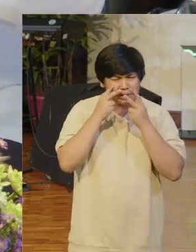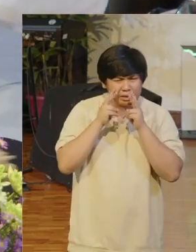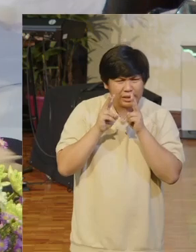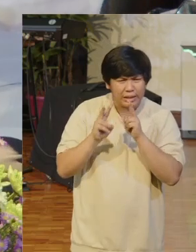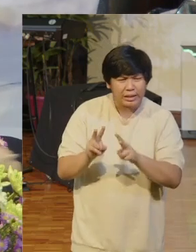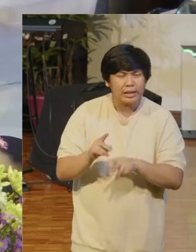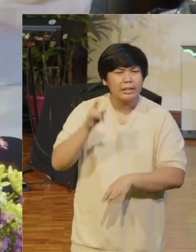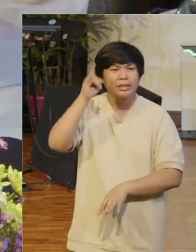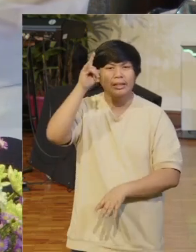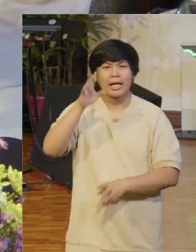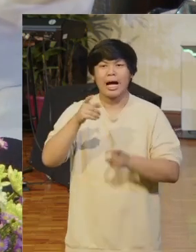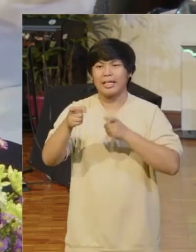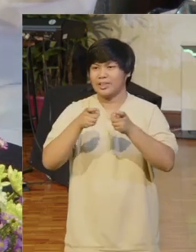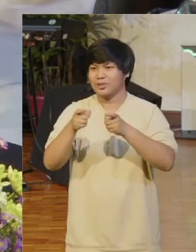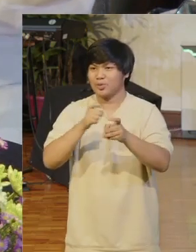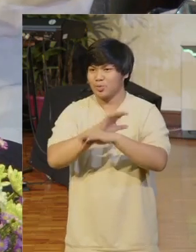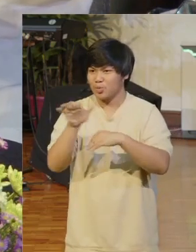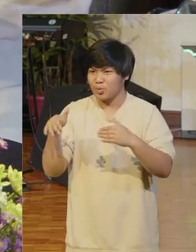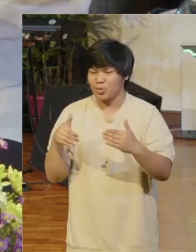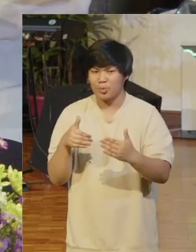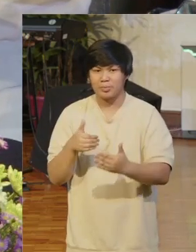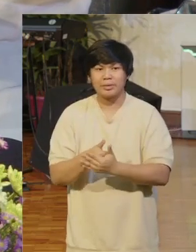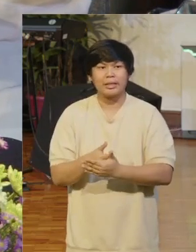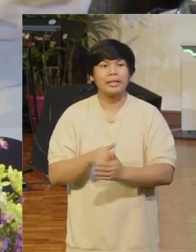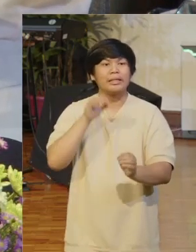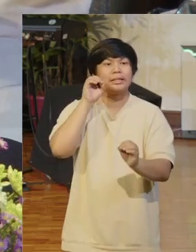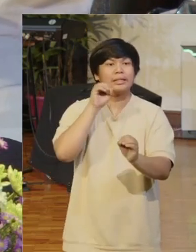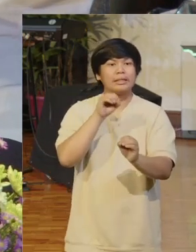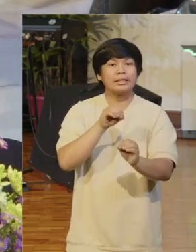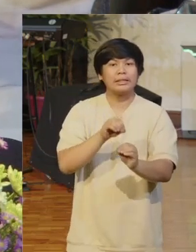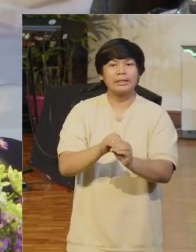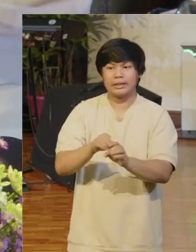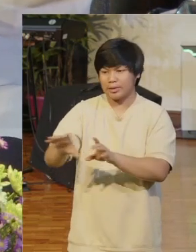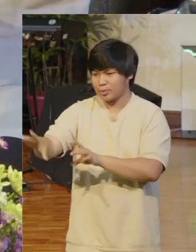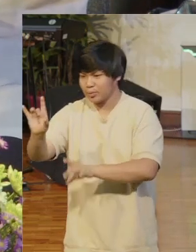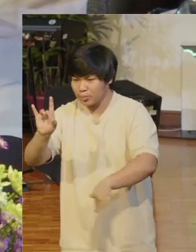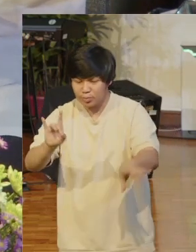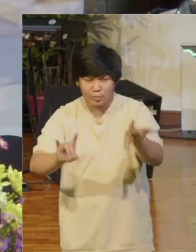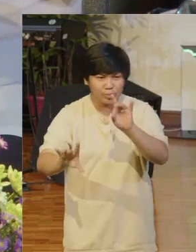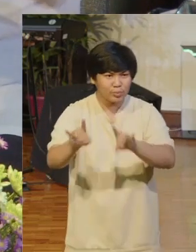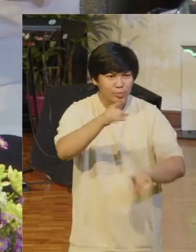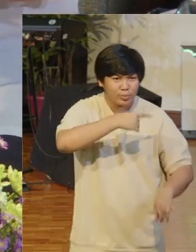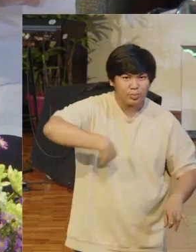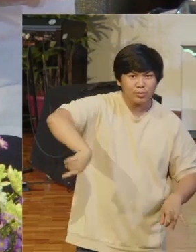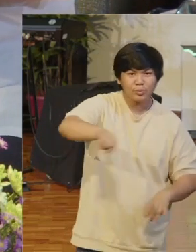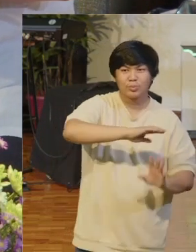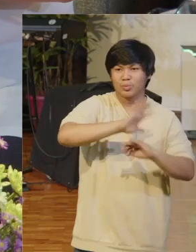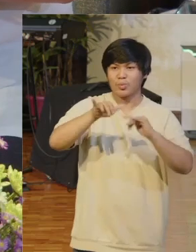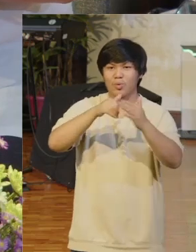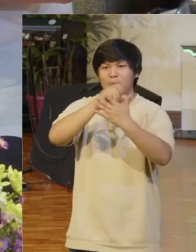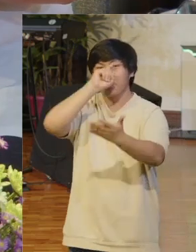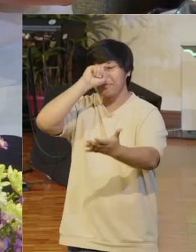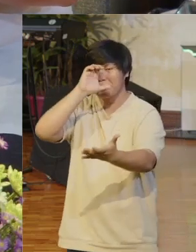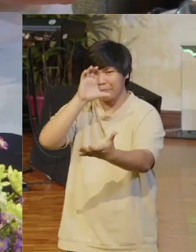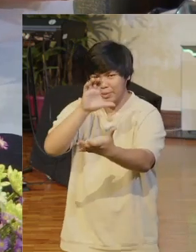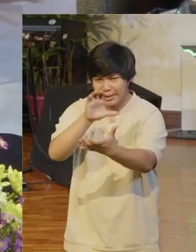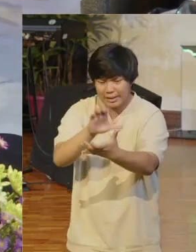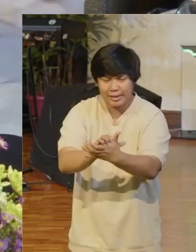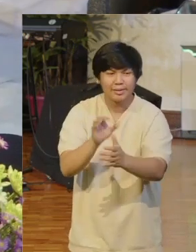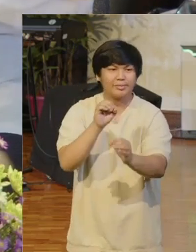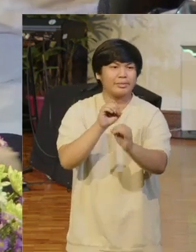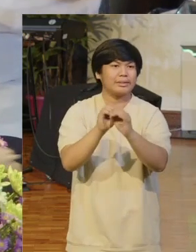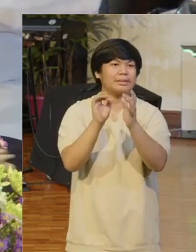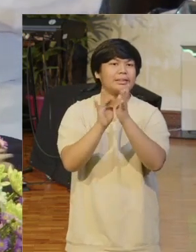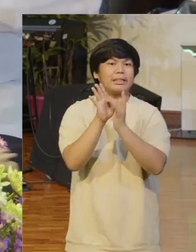ang paghahari ng Diyos sa lahat. Dito sa kanyang paghirang ng lahat ng mananampalataya sa kanya,